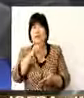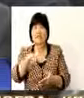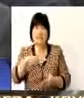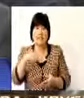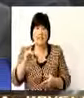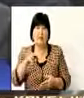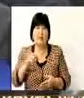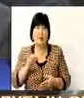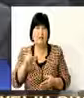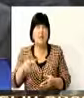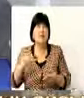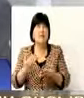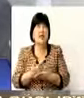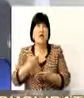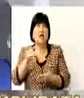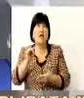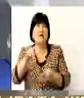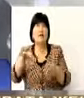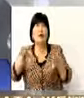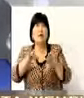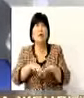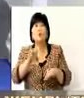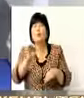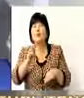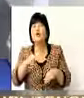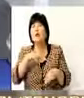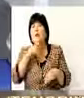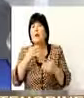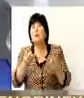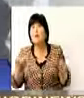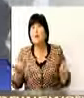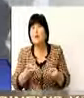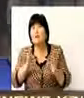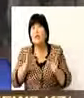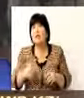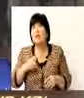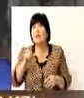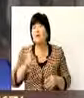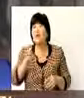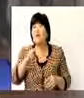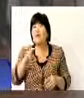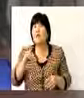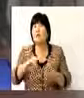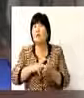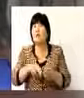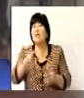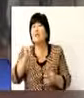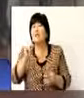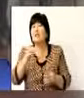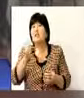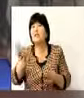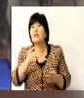филологтар. Дегенмен жаңа графикада буын үндестігінің сақталуына баса мән беру қажет. Сондай-ақ жергілікті мамандар әліпби жобасының ч дыбысын алып